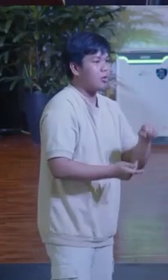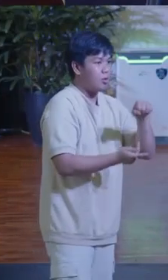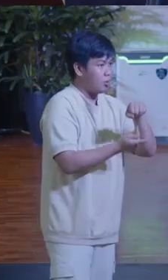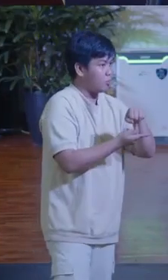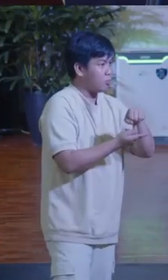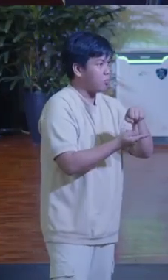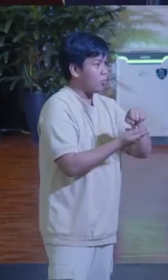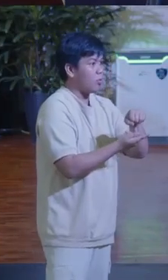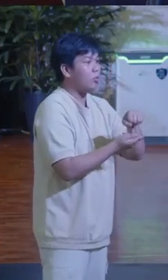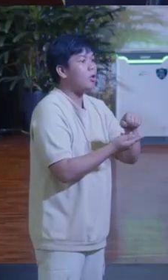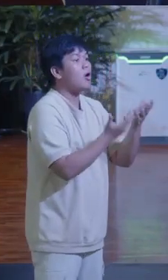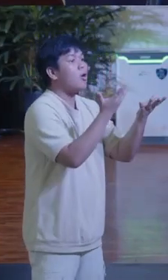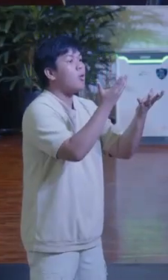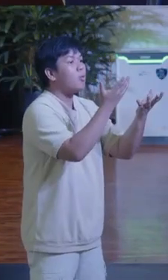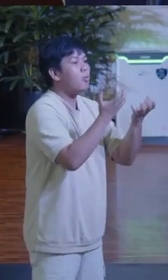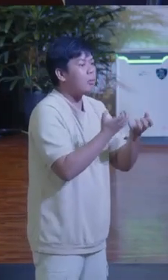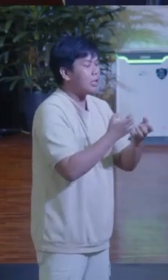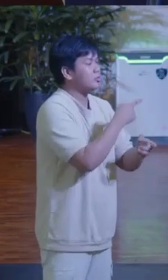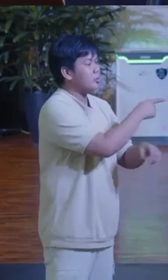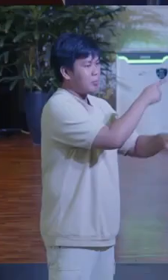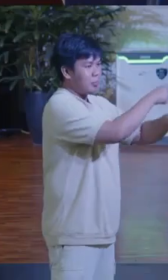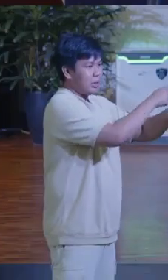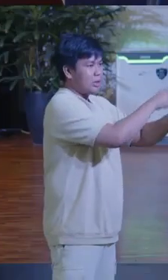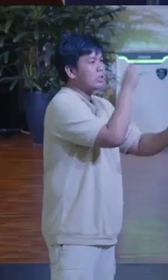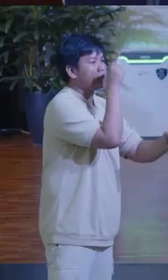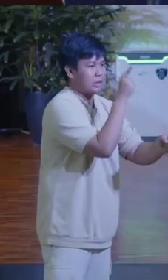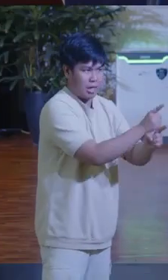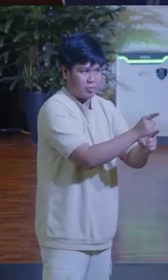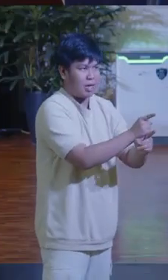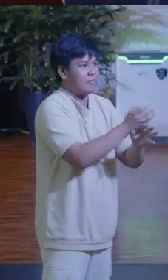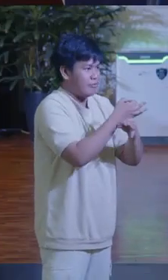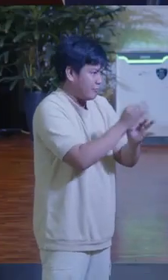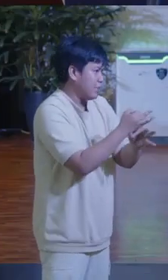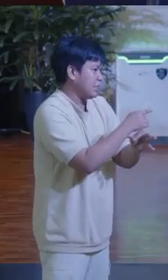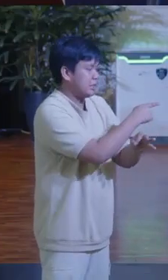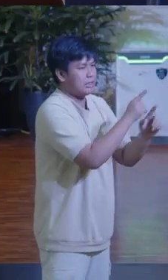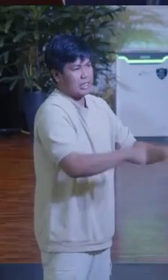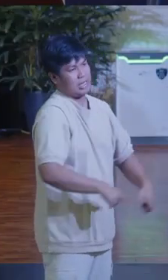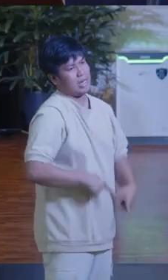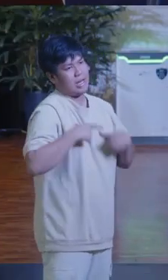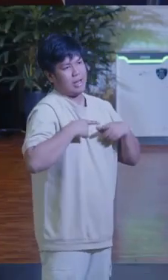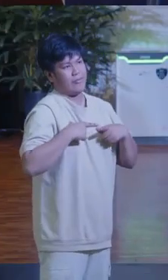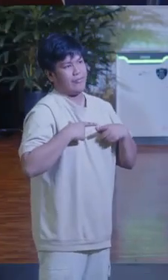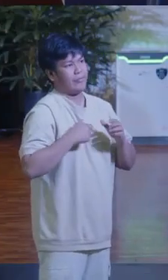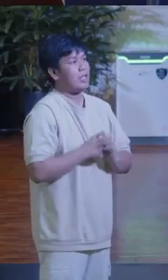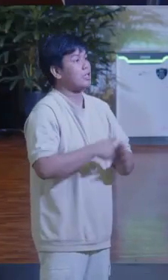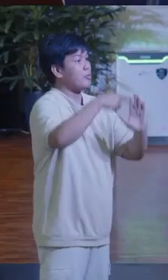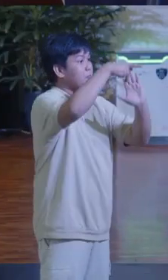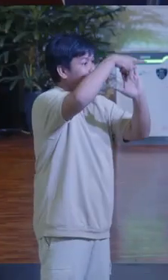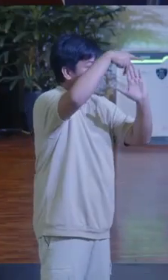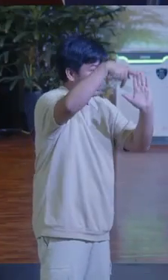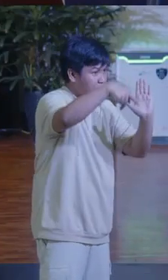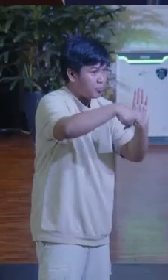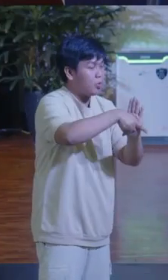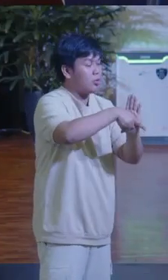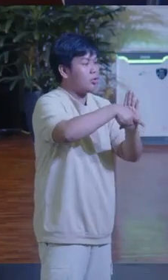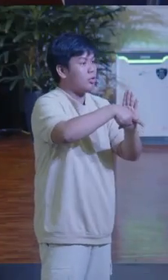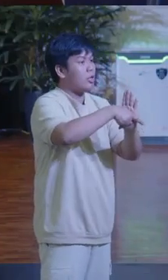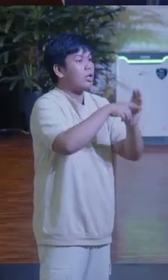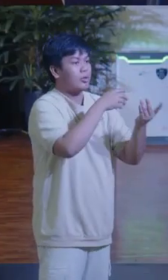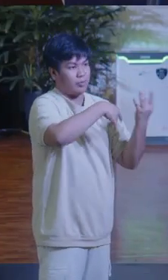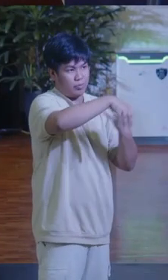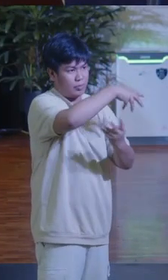ay ang pagtutuwid kay Pedro. Ang tagumpay ng prinsipyo sa